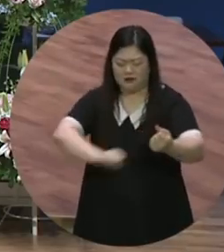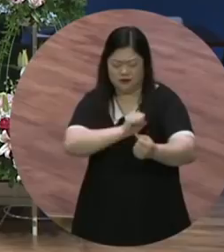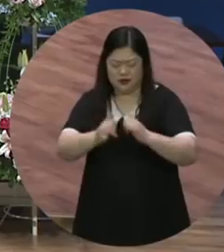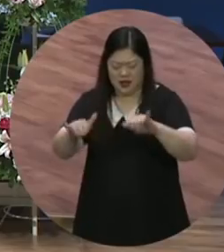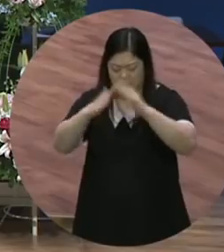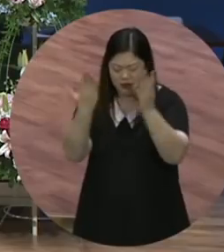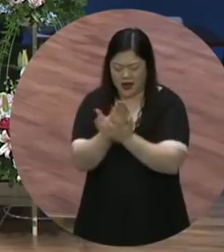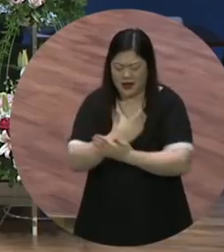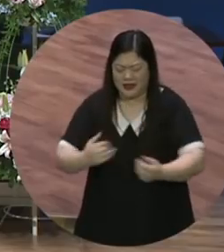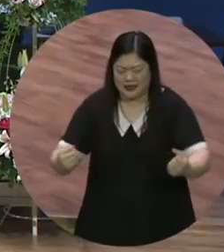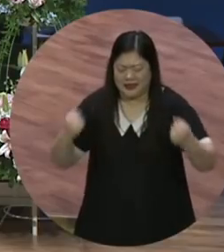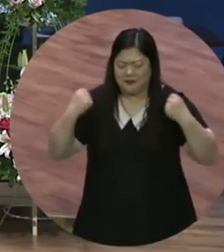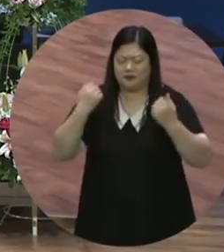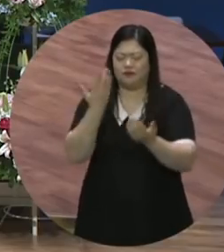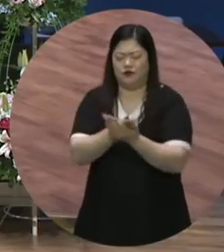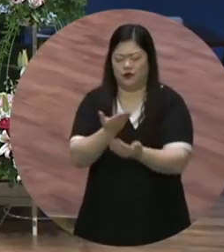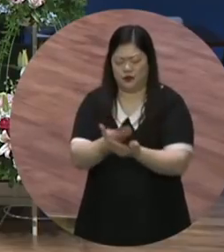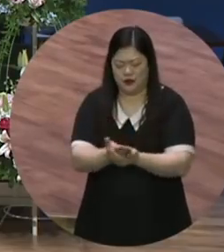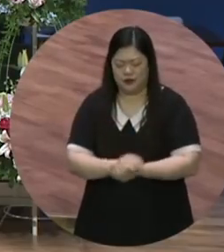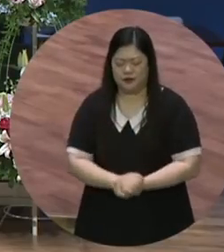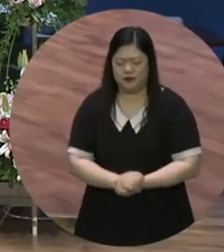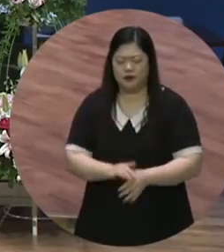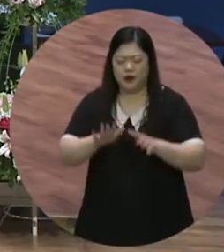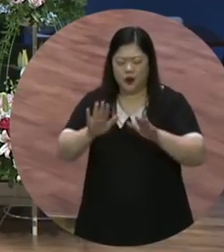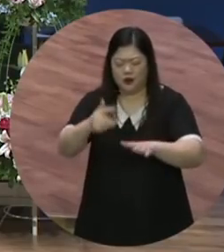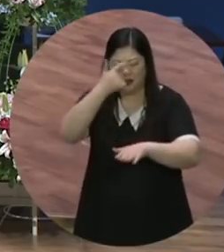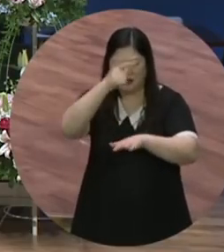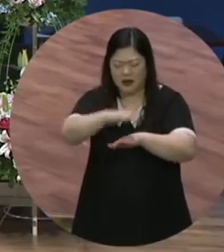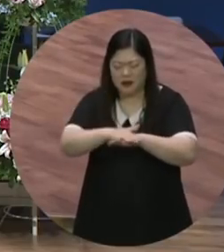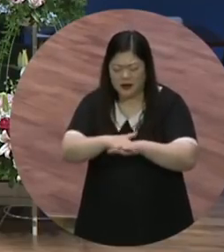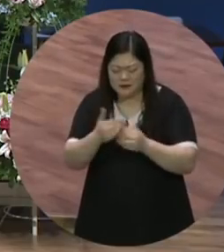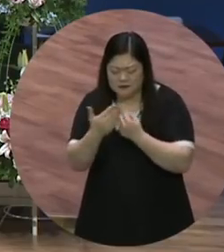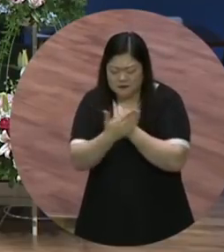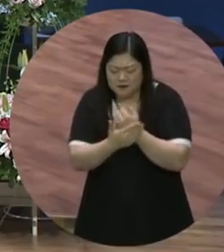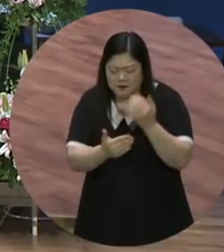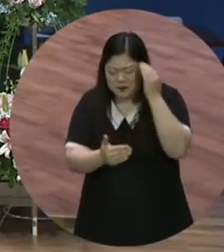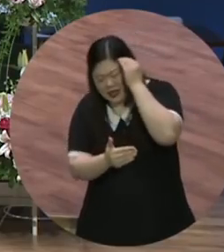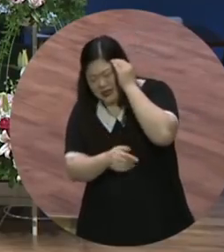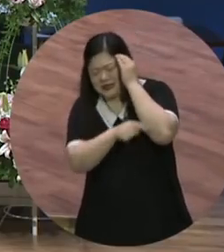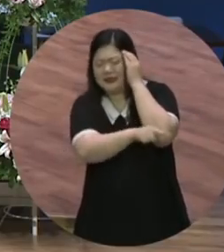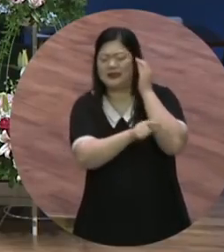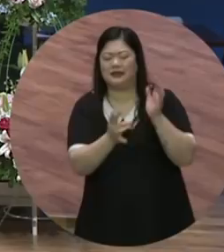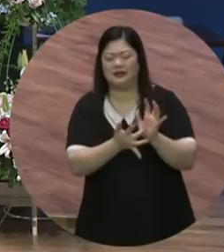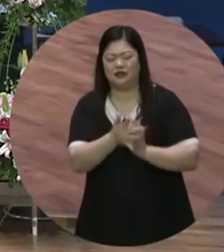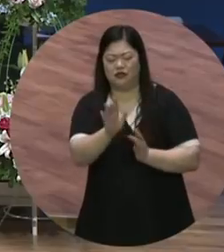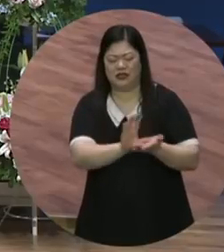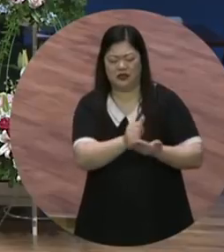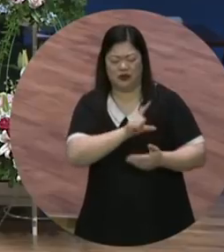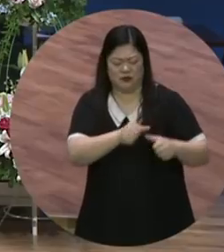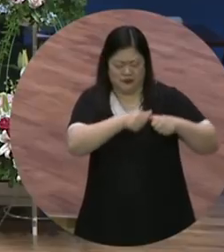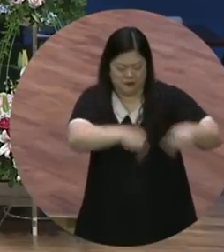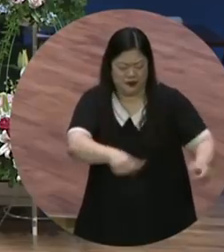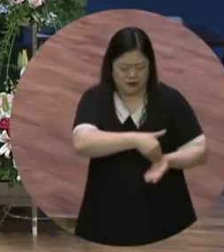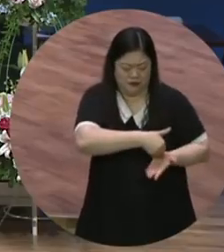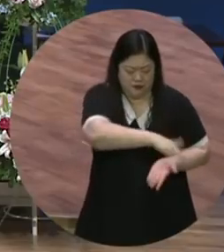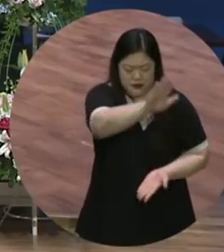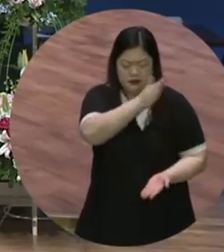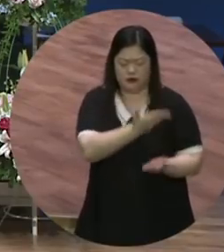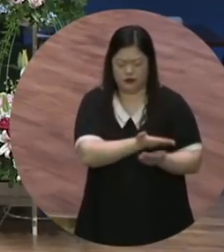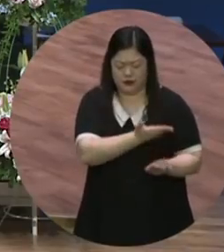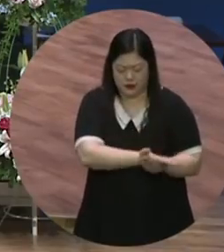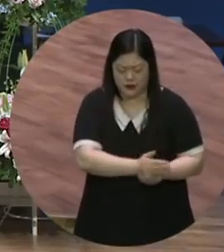새 힘을 더하여 주옵소서. 오늘 이 시간 말씀을 방해하는 흑암의 저주 세력 예수 그리스도 이름으로 떠나가게 하여